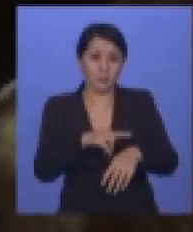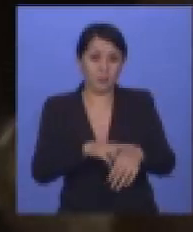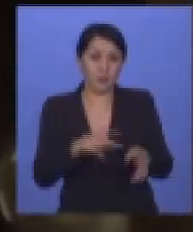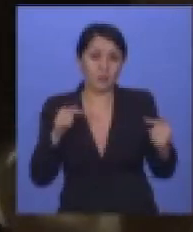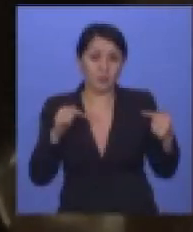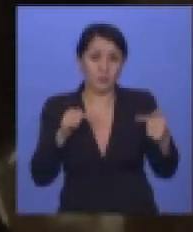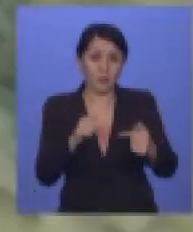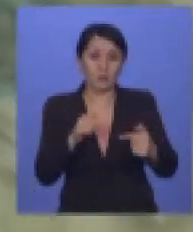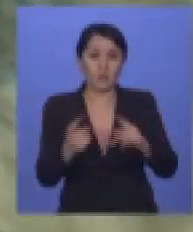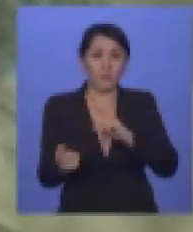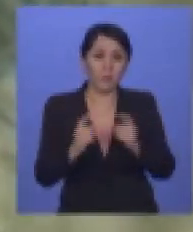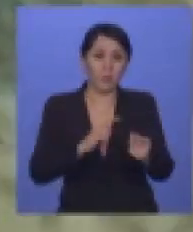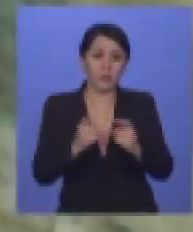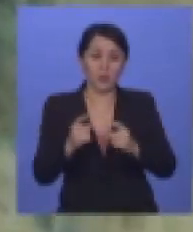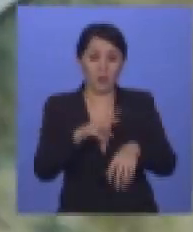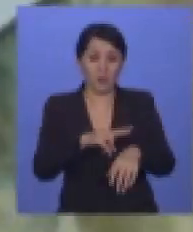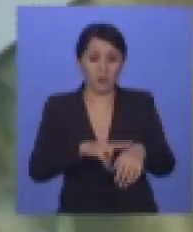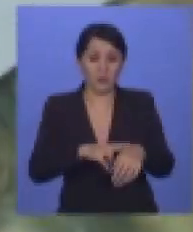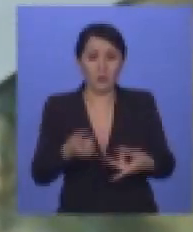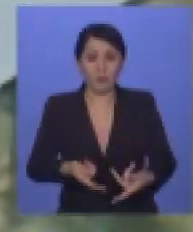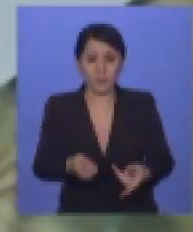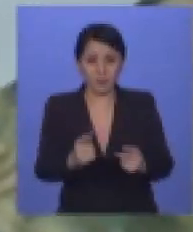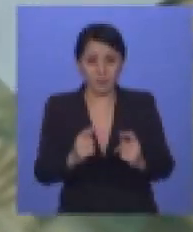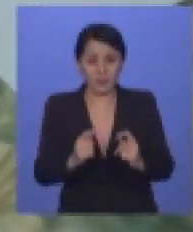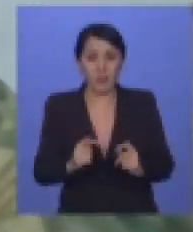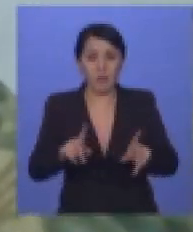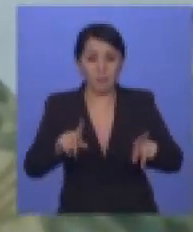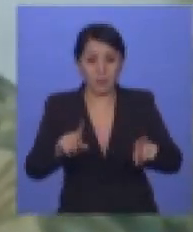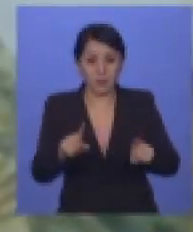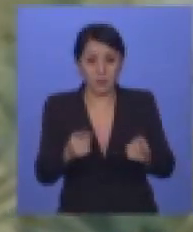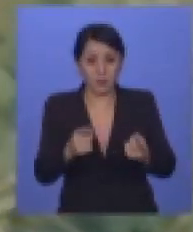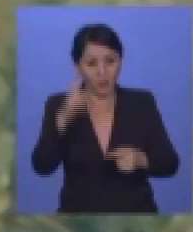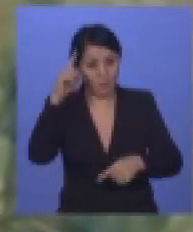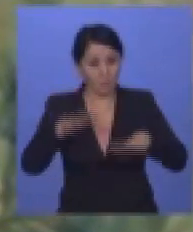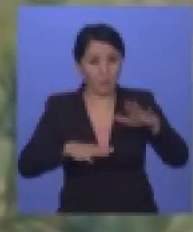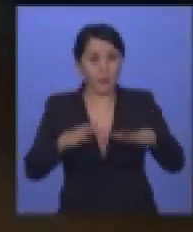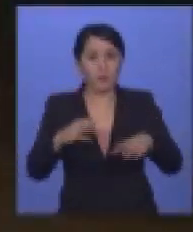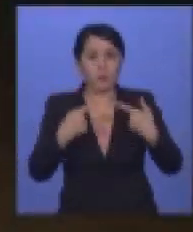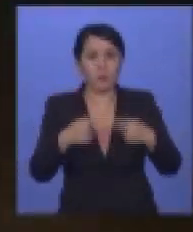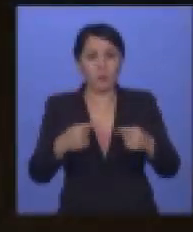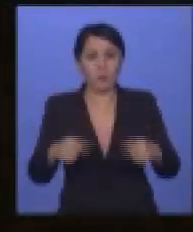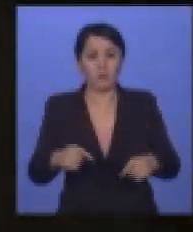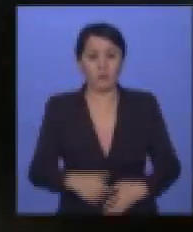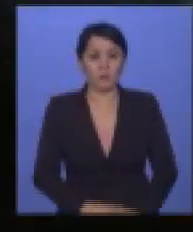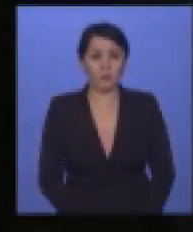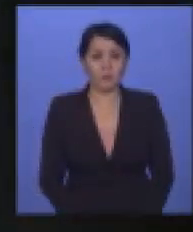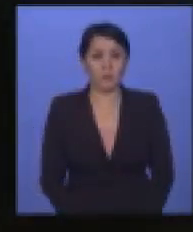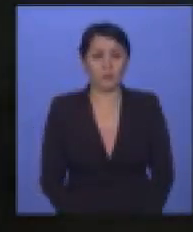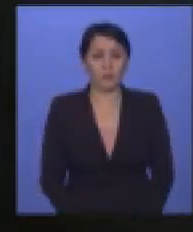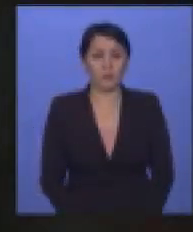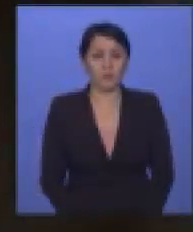противодействию наркопреступности департамента полиции Северо-Казахстанской области задержали его по подозрению в сбытии наркотиков. Видим